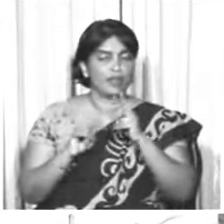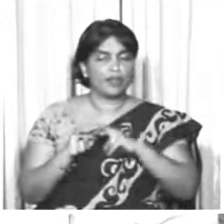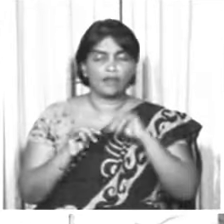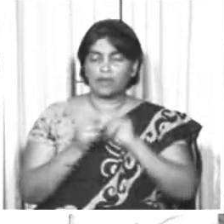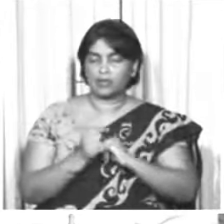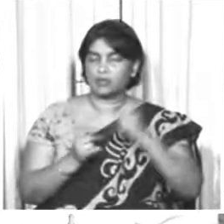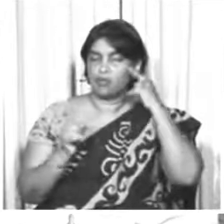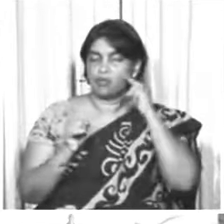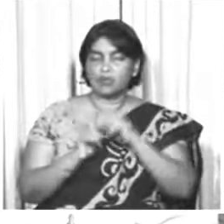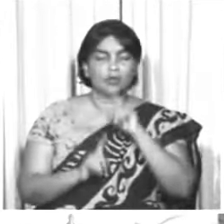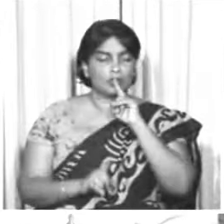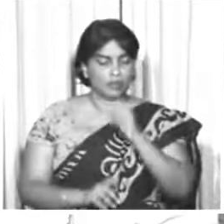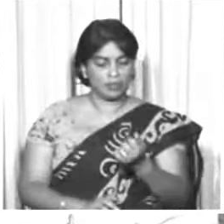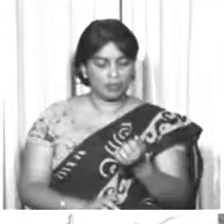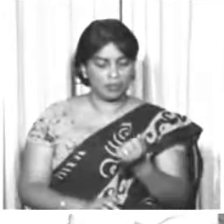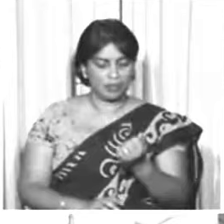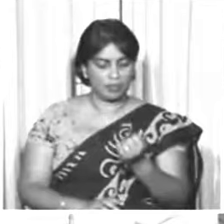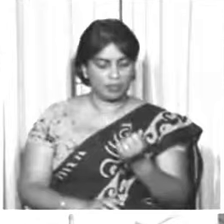කෙරුවා ඔබ